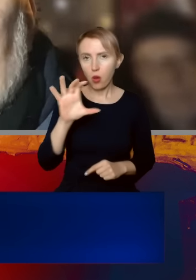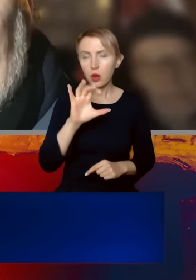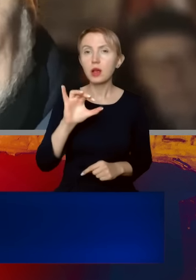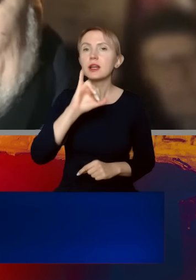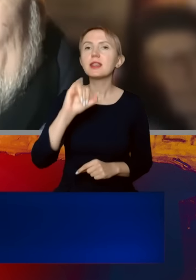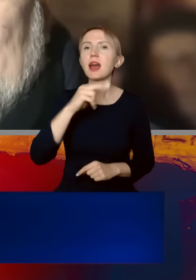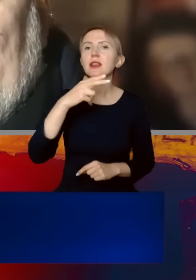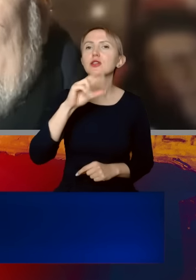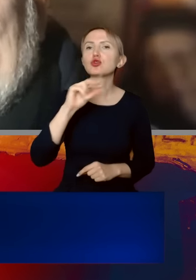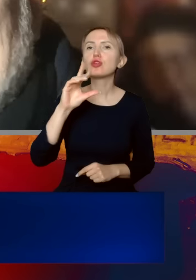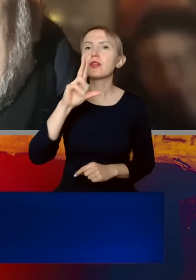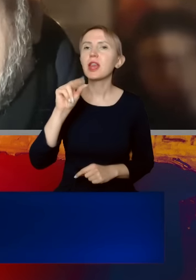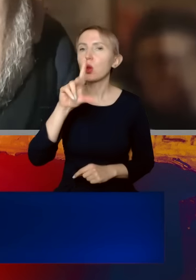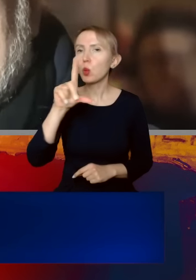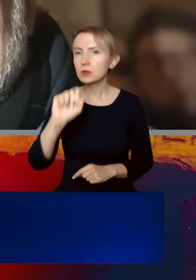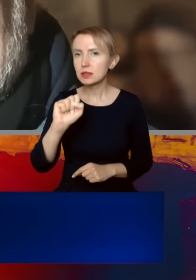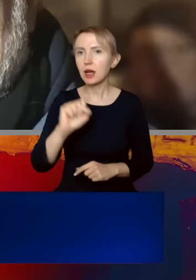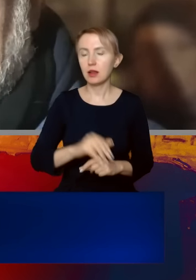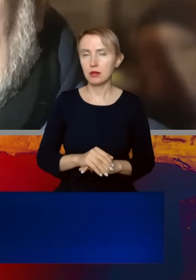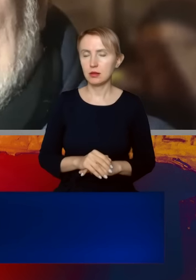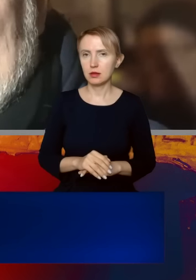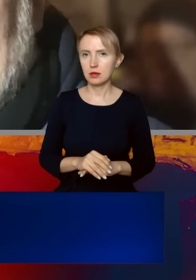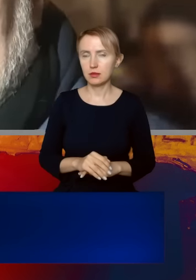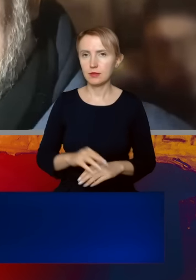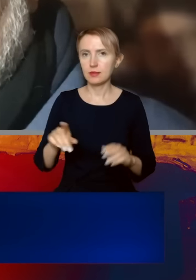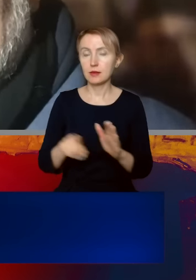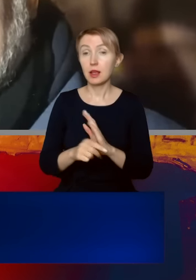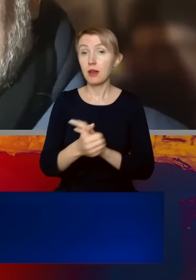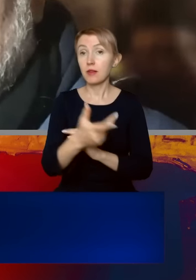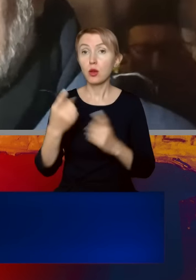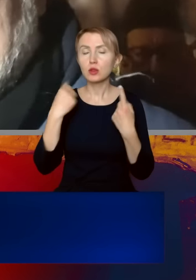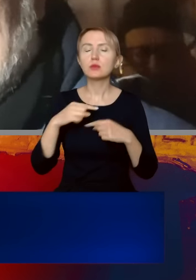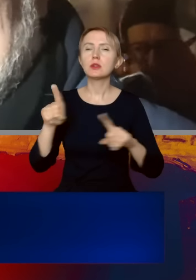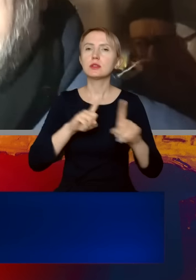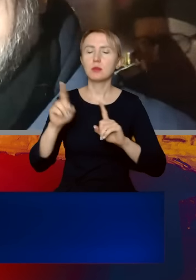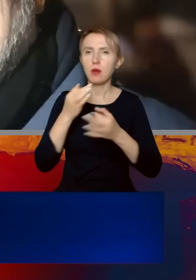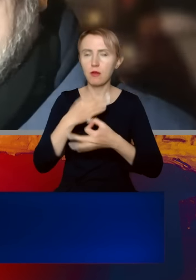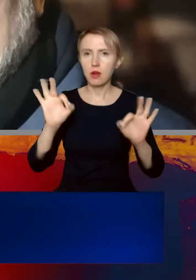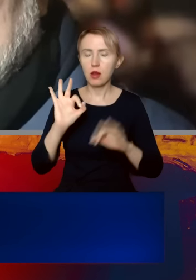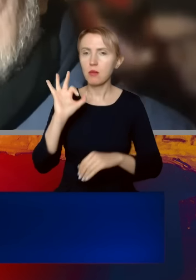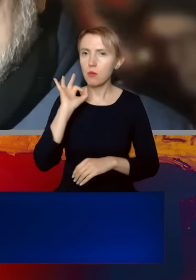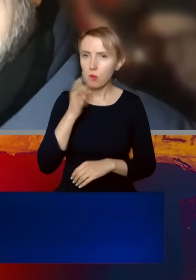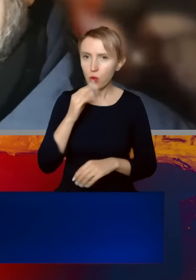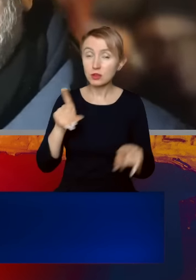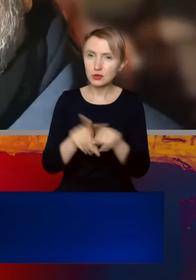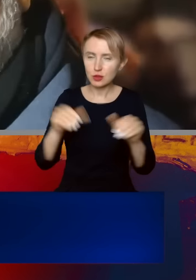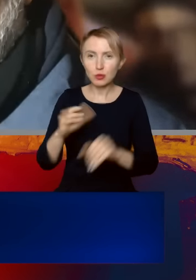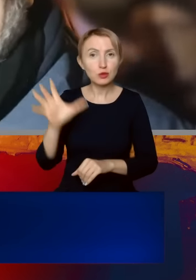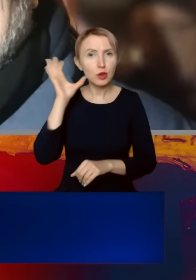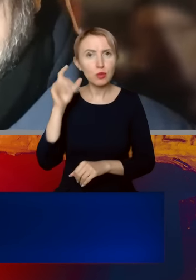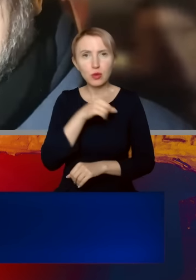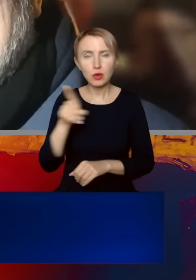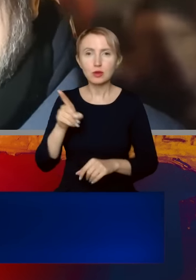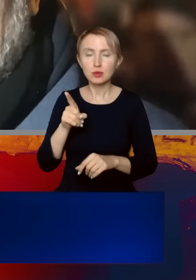Krzysztofem Kelusem, który jest dla wielu z tego pokolenia symbolem wolności. Niech młodzież też trochę może posłucha Szosy E7,